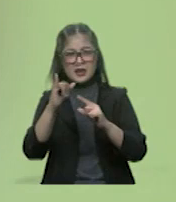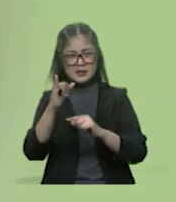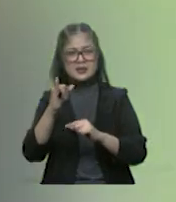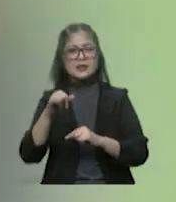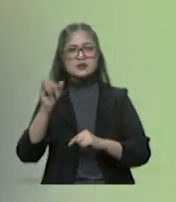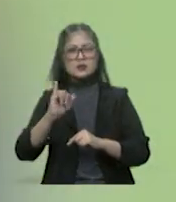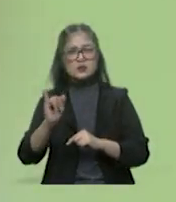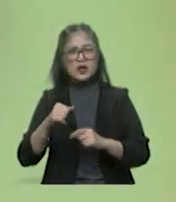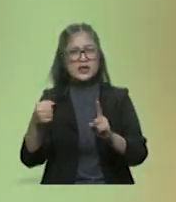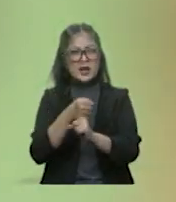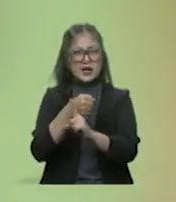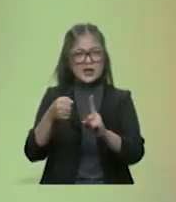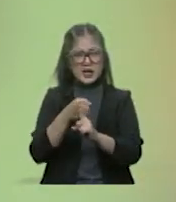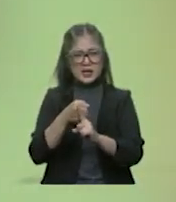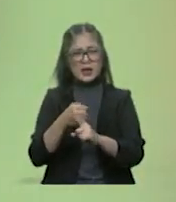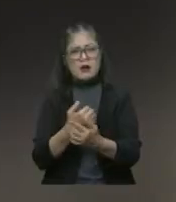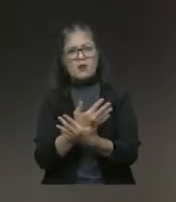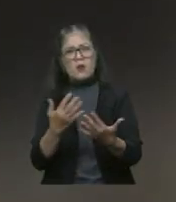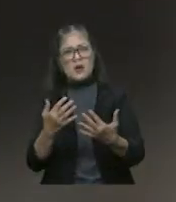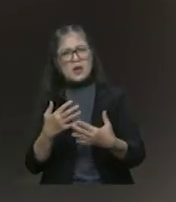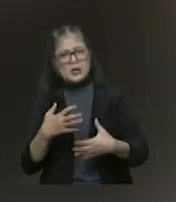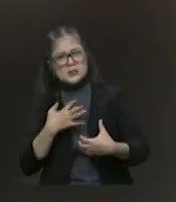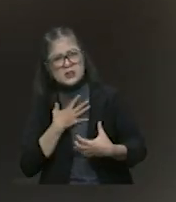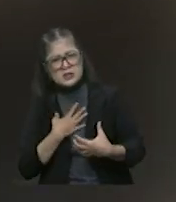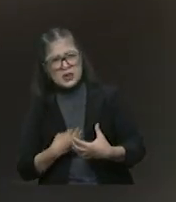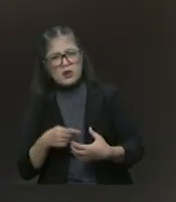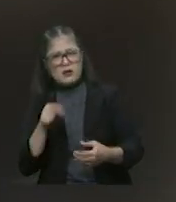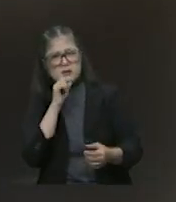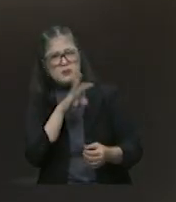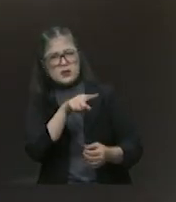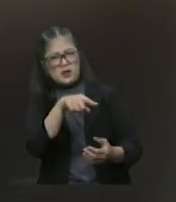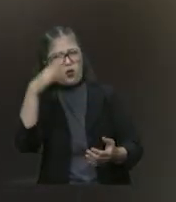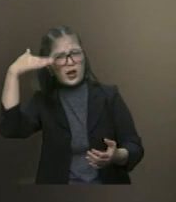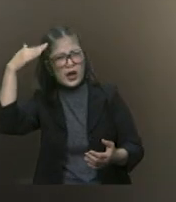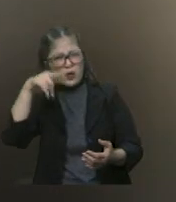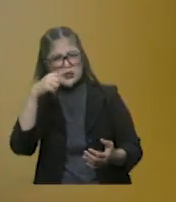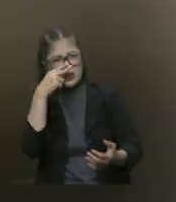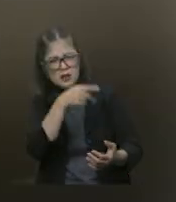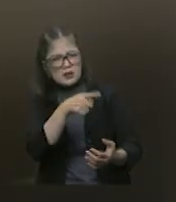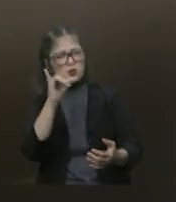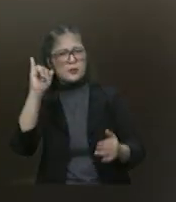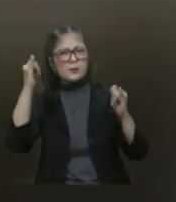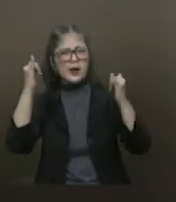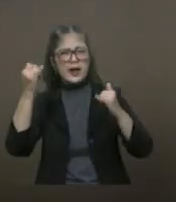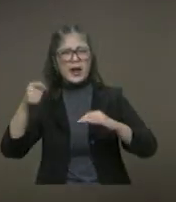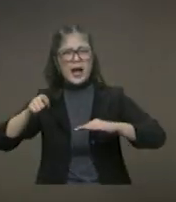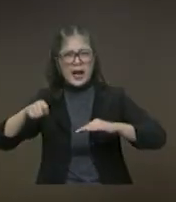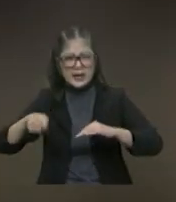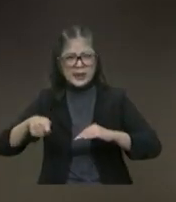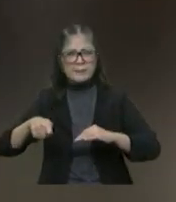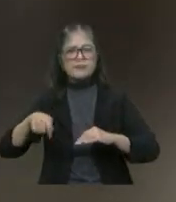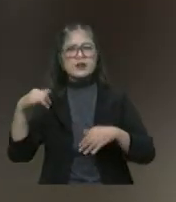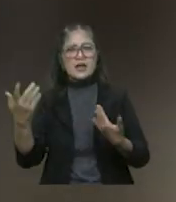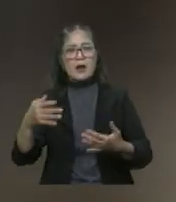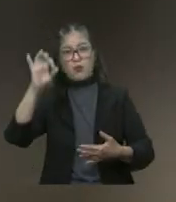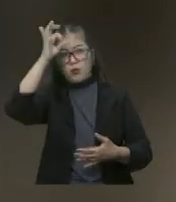Penganiayaan ini dikritisi warganet yang menilai orang dewasa di lokasi justru main hakim. Sementara polisi